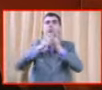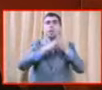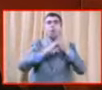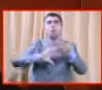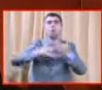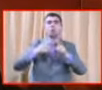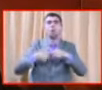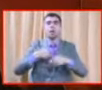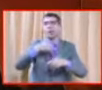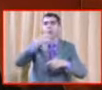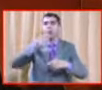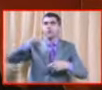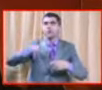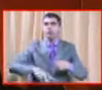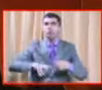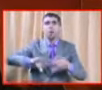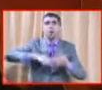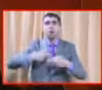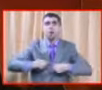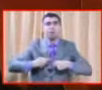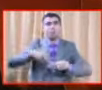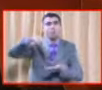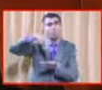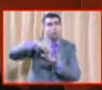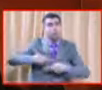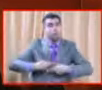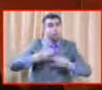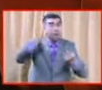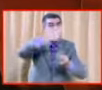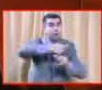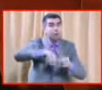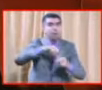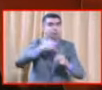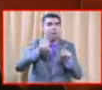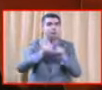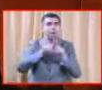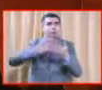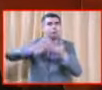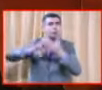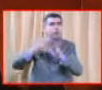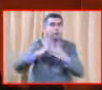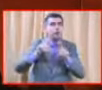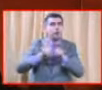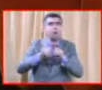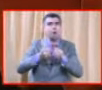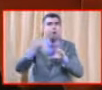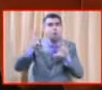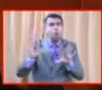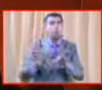وحنا مستعدين نقدموا تفسير يعني على استبعاد أي جمعية جمعية، وعلى